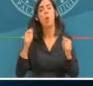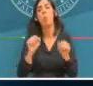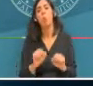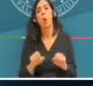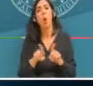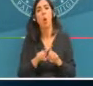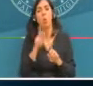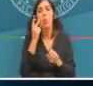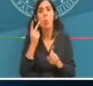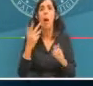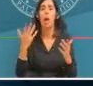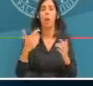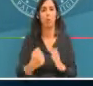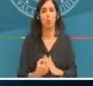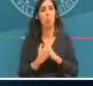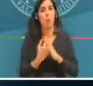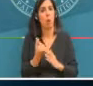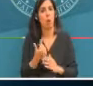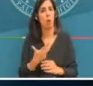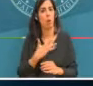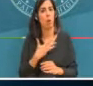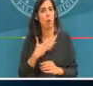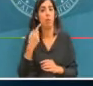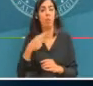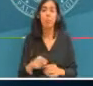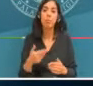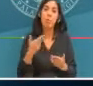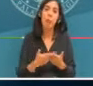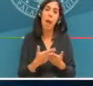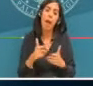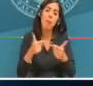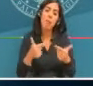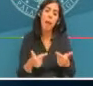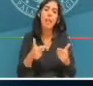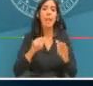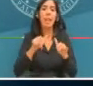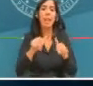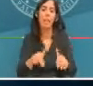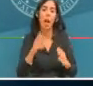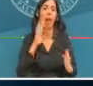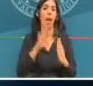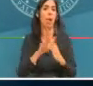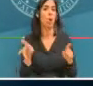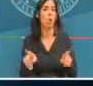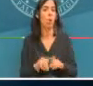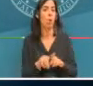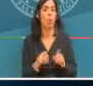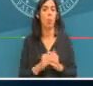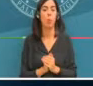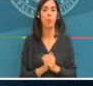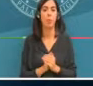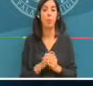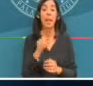l'italia proprio nei momenti più difficili riesce sempre a dimostrare la propria coesione e la propria